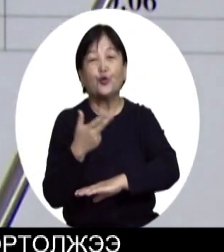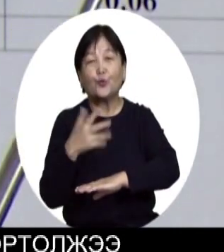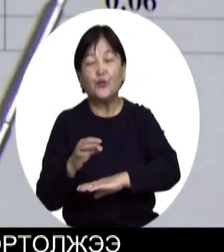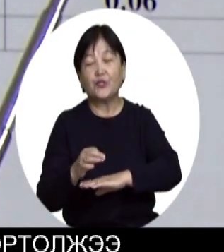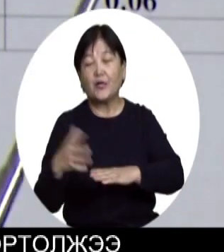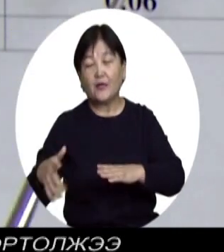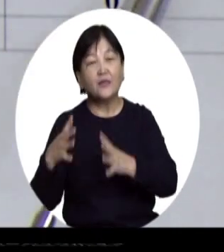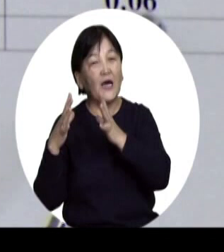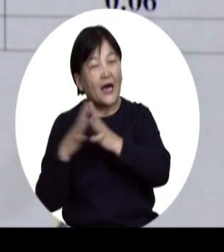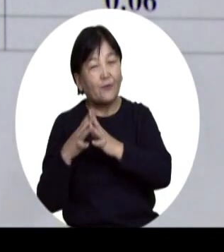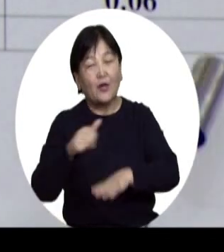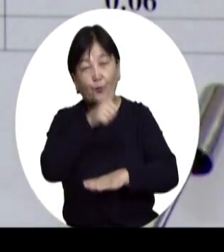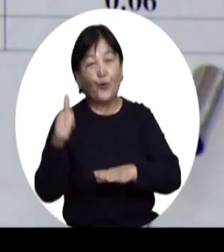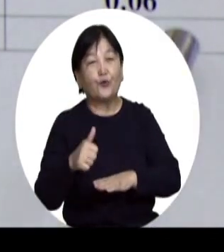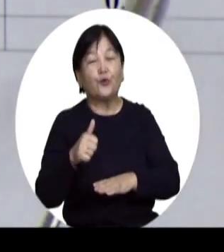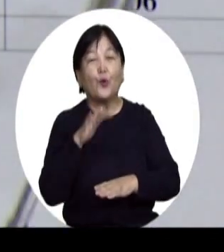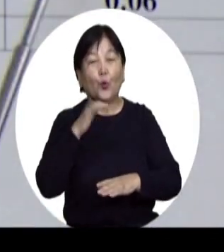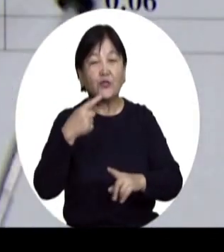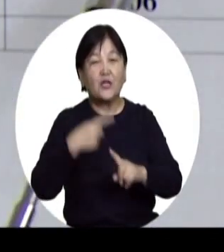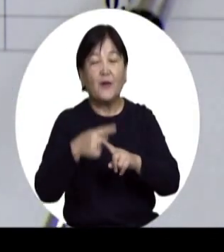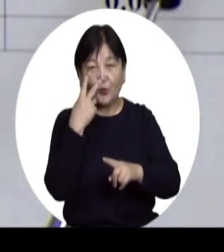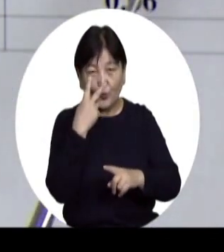молын концентрацийн тооцоод үзэх юм бол